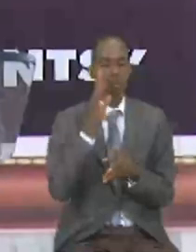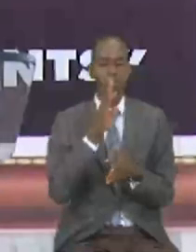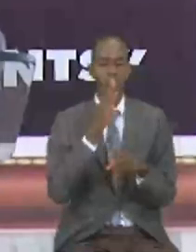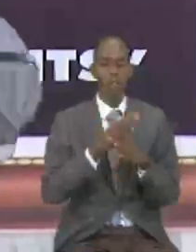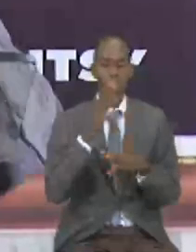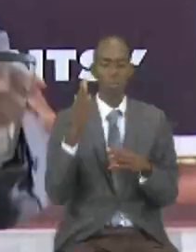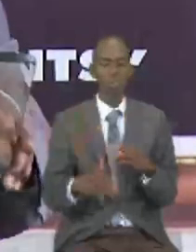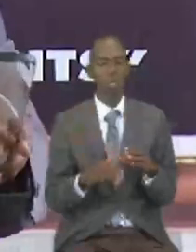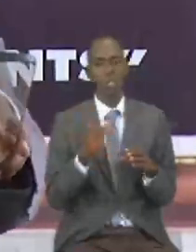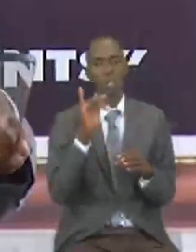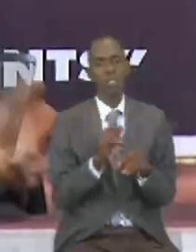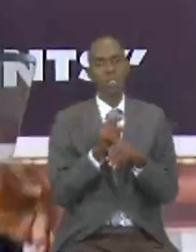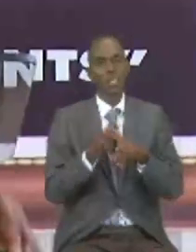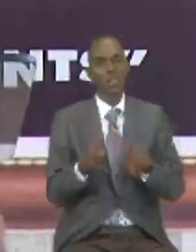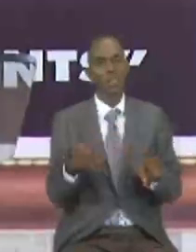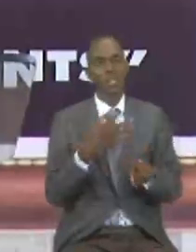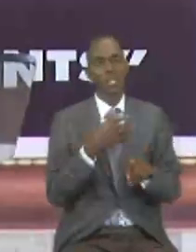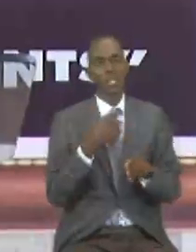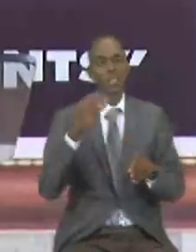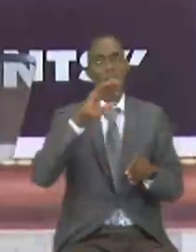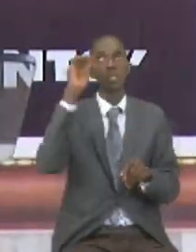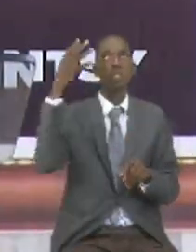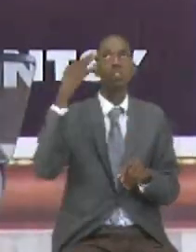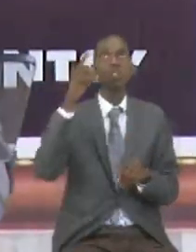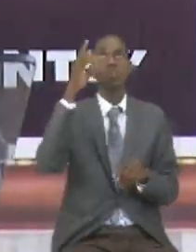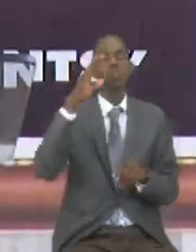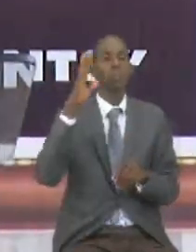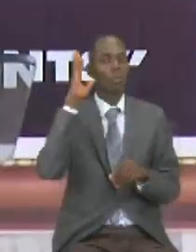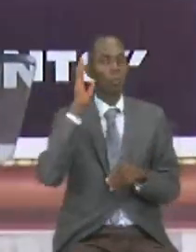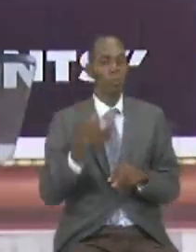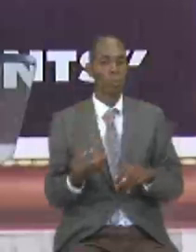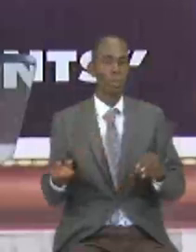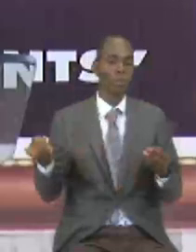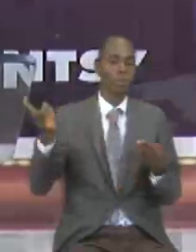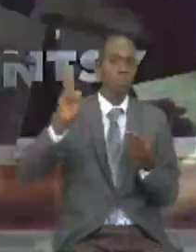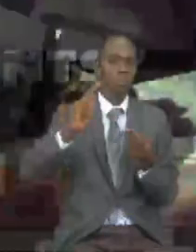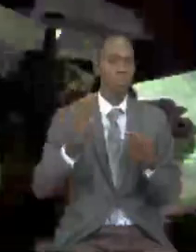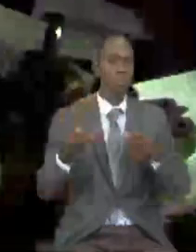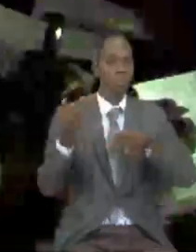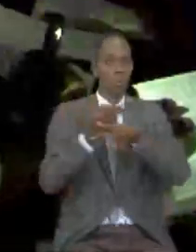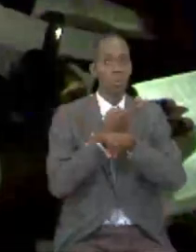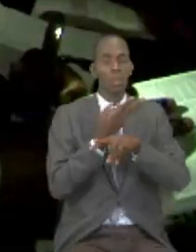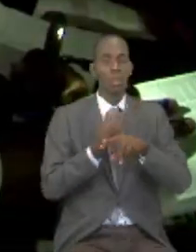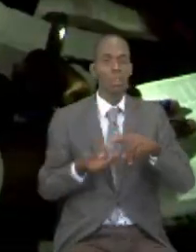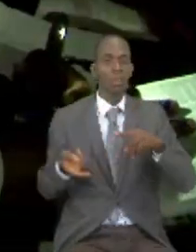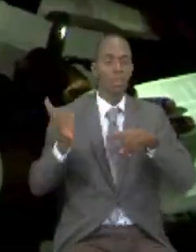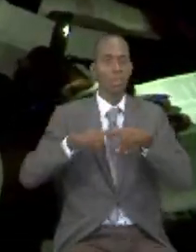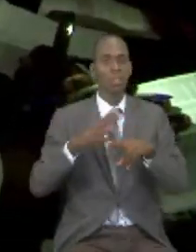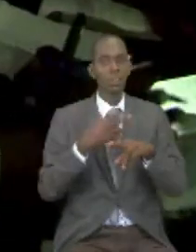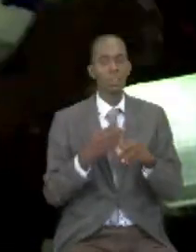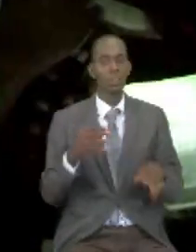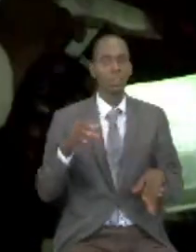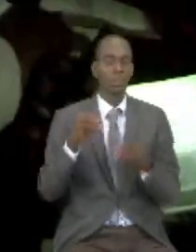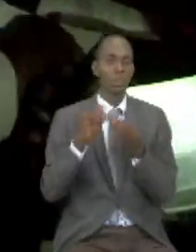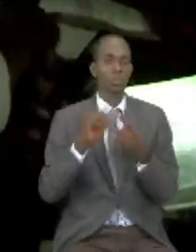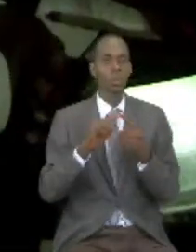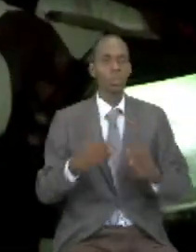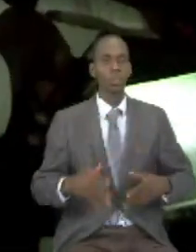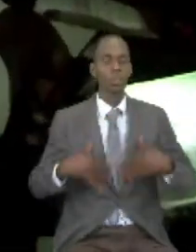totalement différent. Et la grâce de Dieu va se multiplier dans ta vie. À partir de ce jour, vous serez différent du monde au